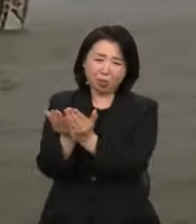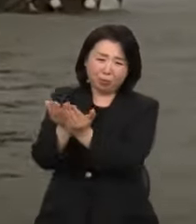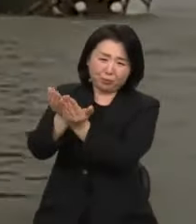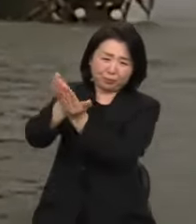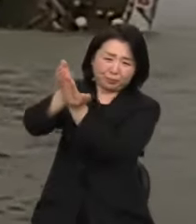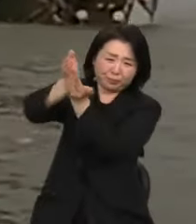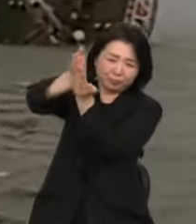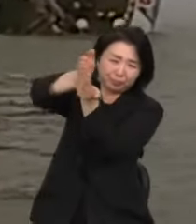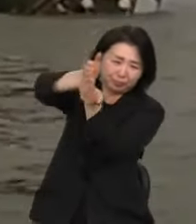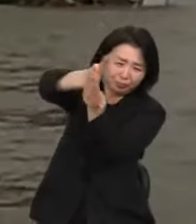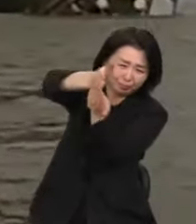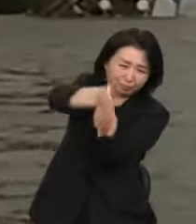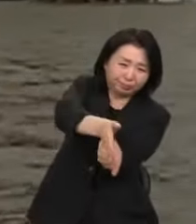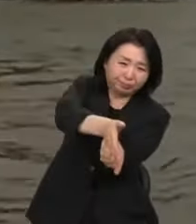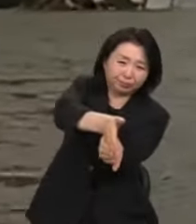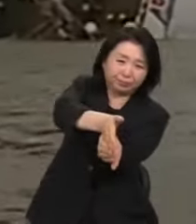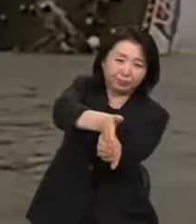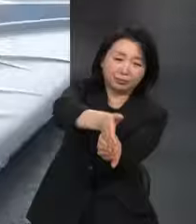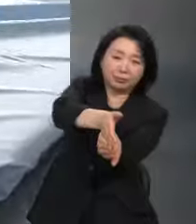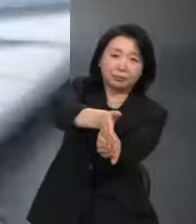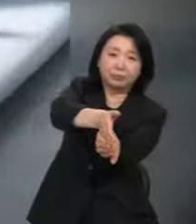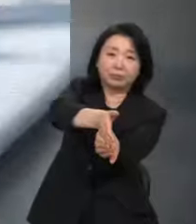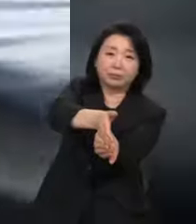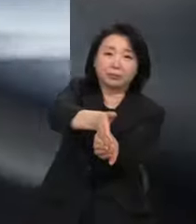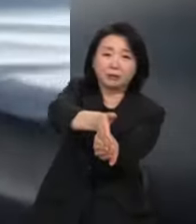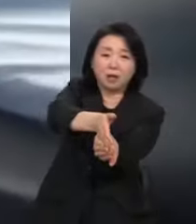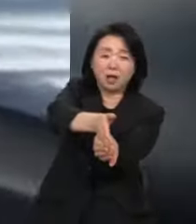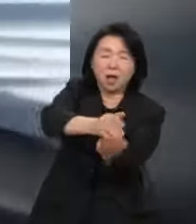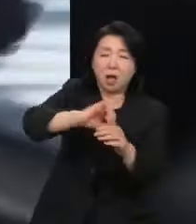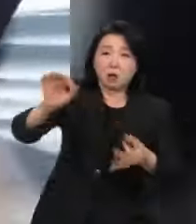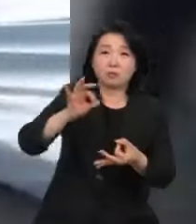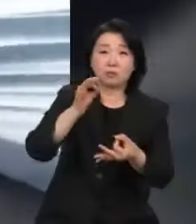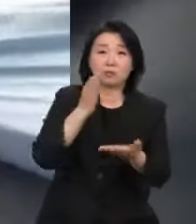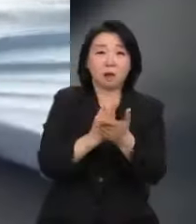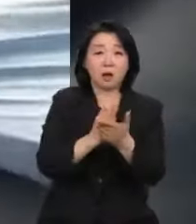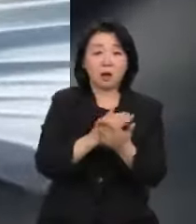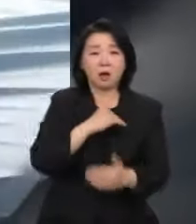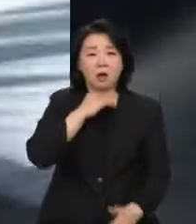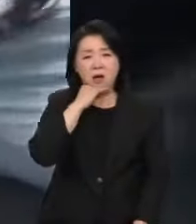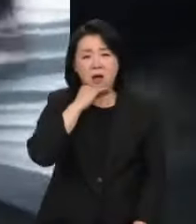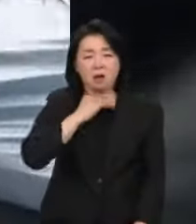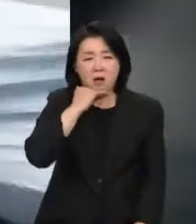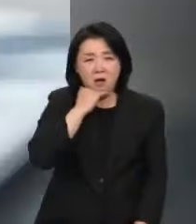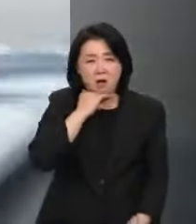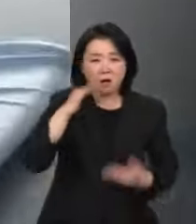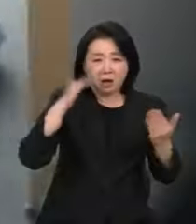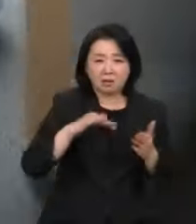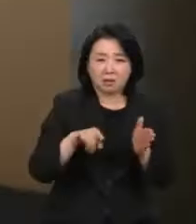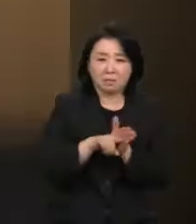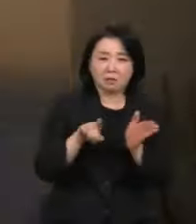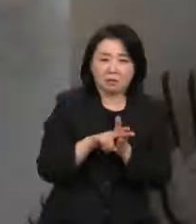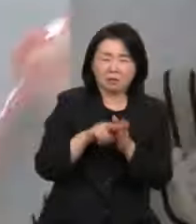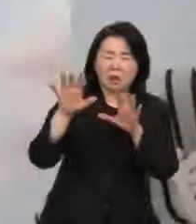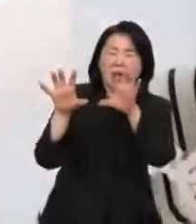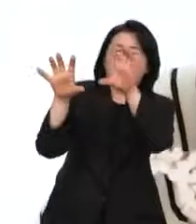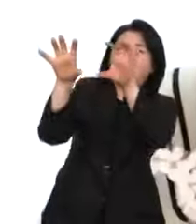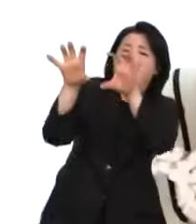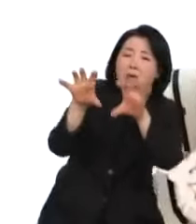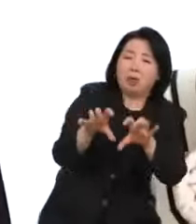기울었고 수미터 절벽이 생겼습니다. 움직이지 말고 기다리라는 말을 믿은 아이들은 미끄러지고